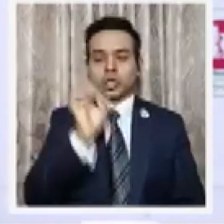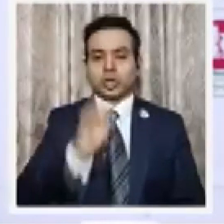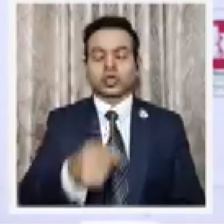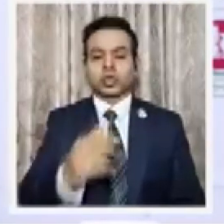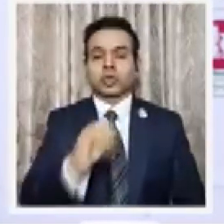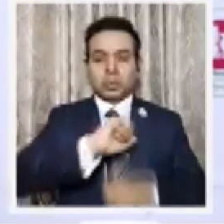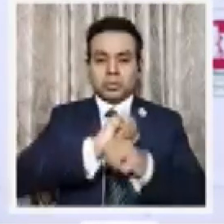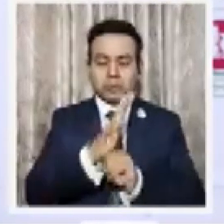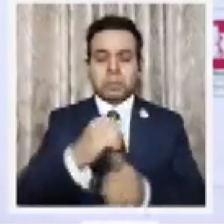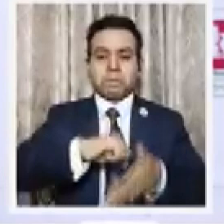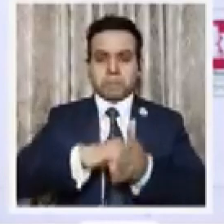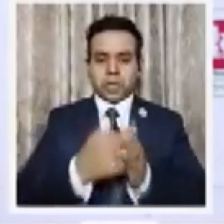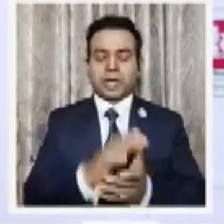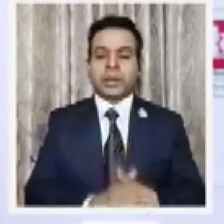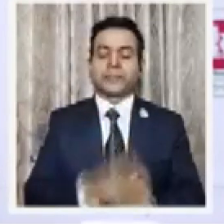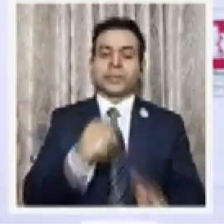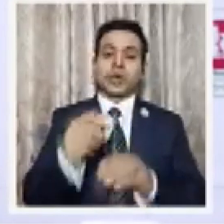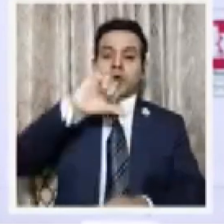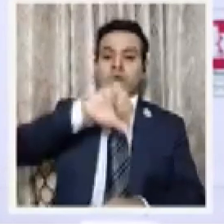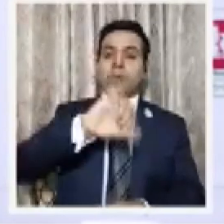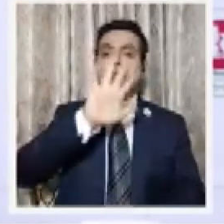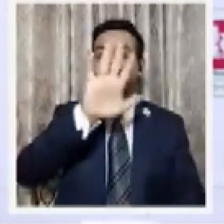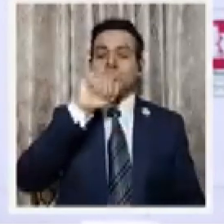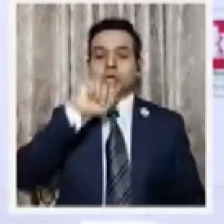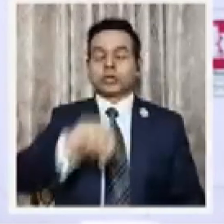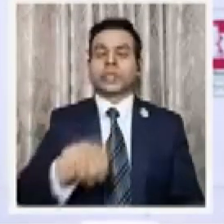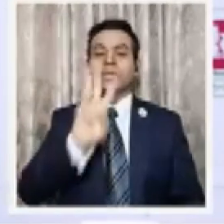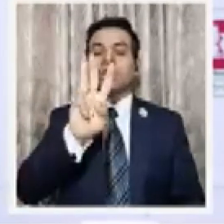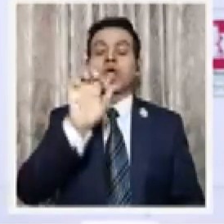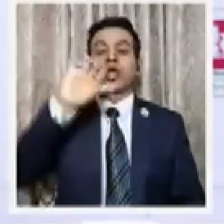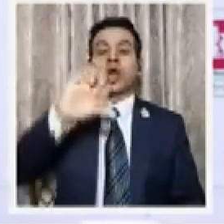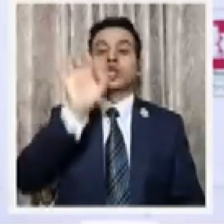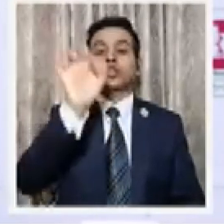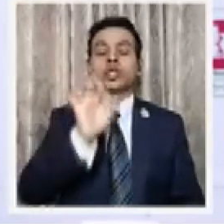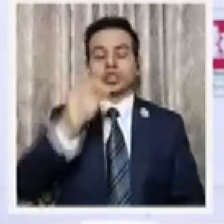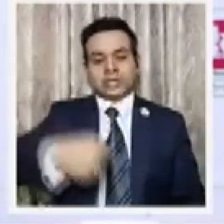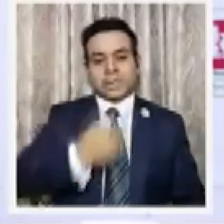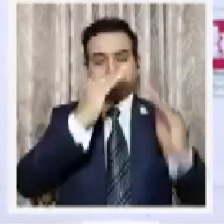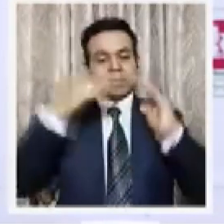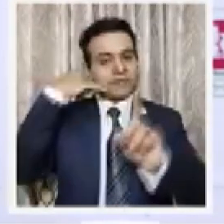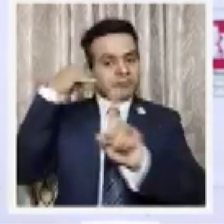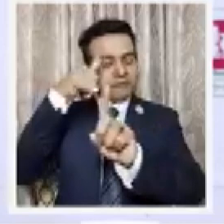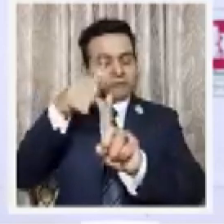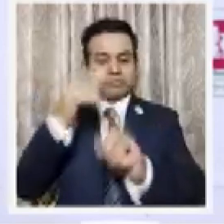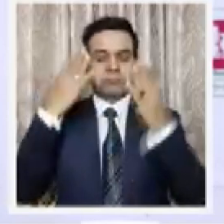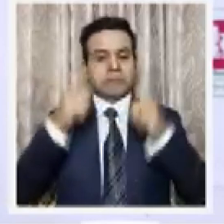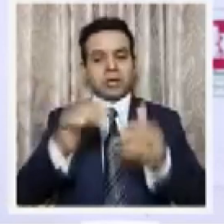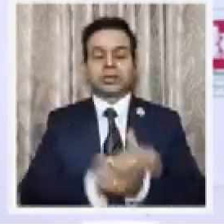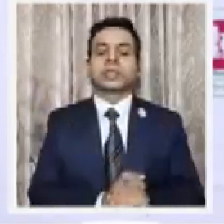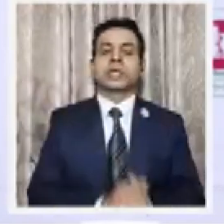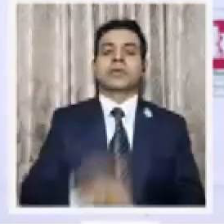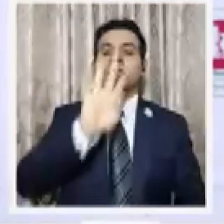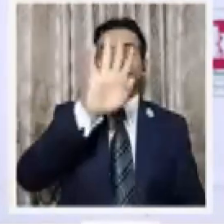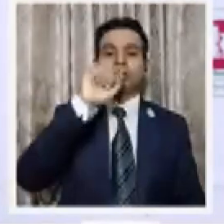10.80% এবং অতি ঝুঁকিপূর্ণ অবস্থায় আছেন 2.11%। এদের মধ্যে বাড়িতেই চিকিৎসা সেবা নিয়েছেন এবং সুস্থ হয়েছেন